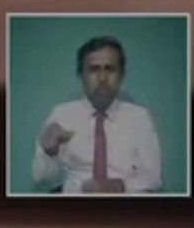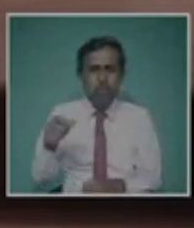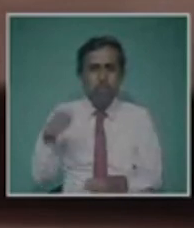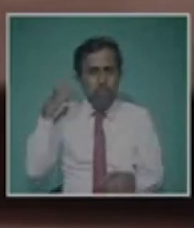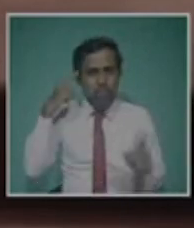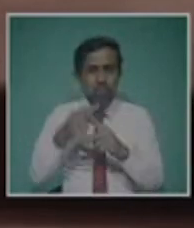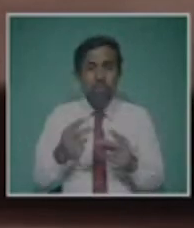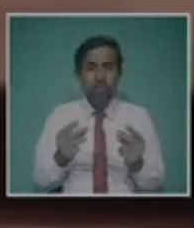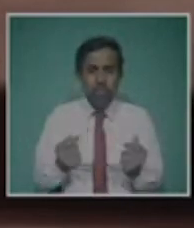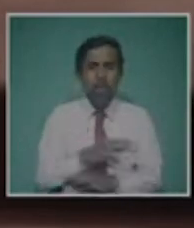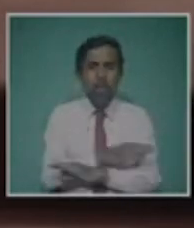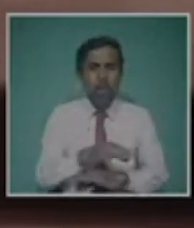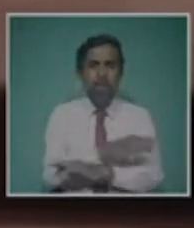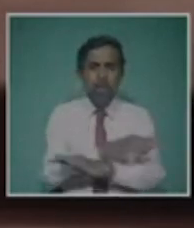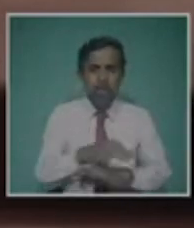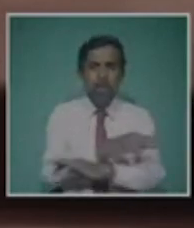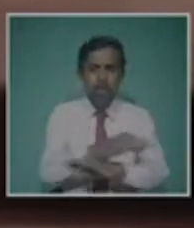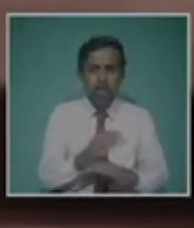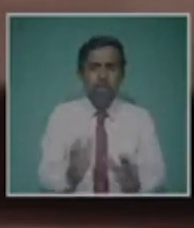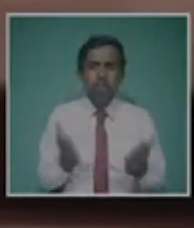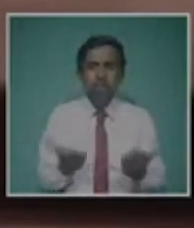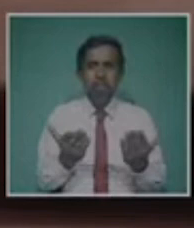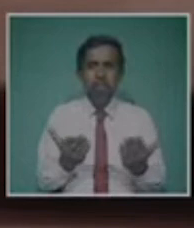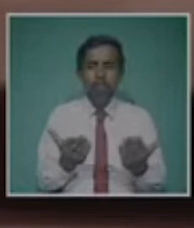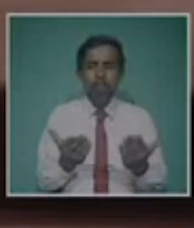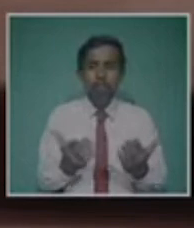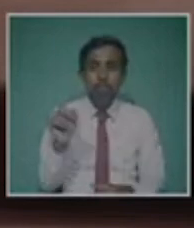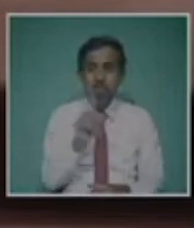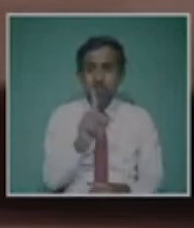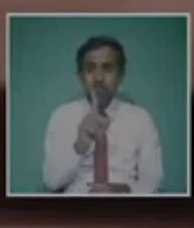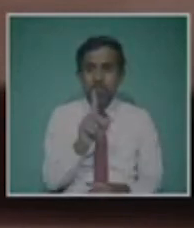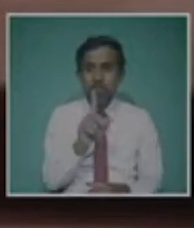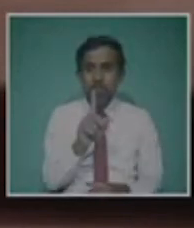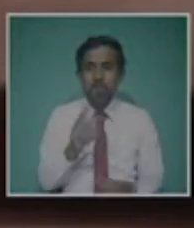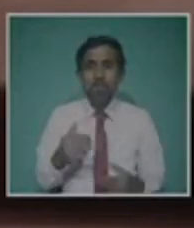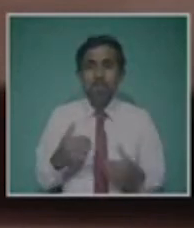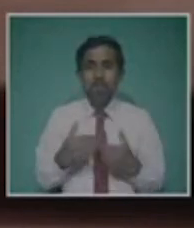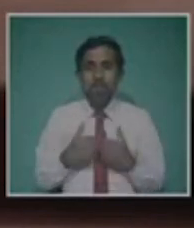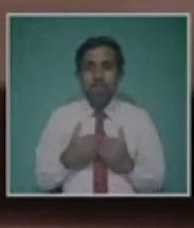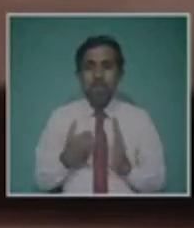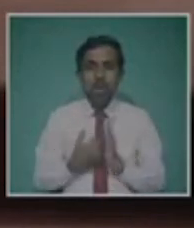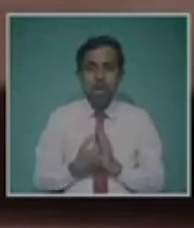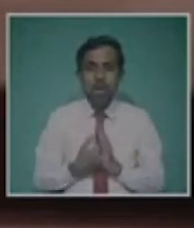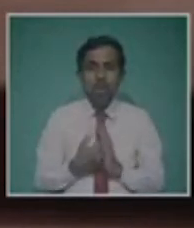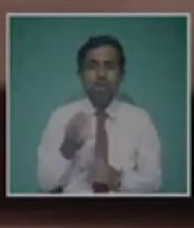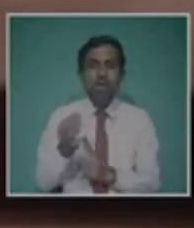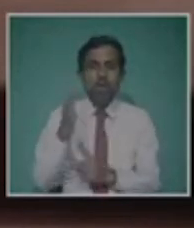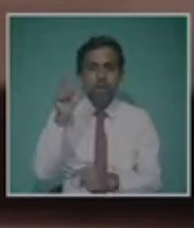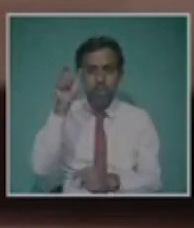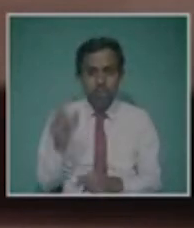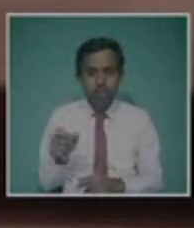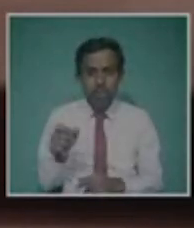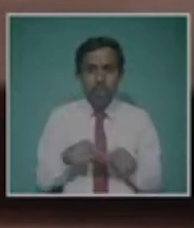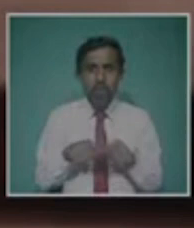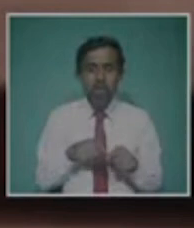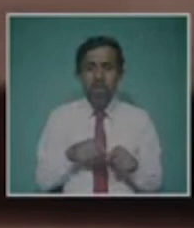கட்டமாக நடந்து கொண்டு வருகின்றது. அதற்காக முதல்ல நான் எமது கௌரவ ஜனாதிபதி அவர்களையும் அதே போல கௌரவ